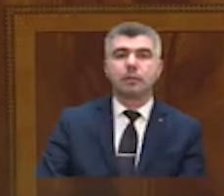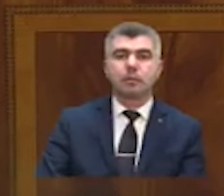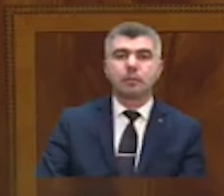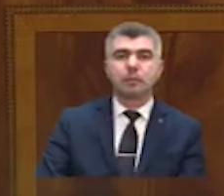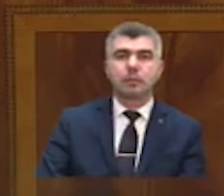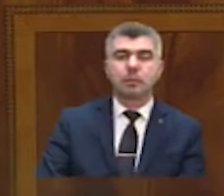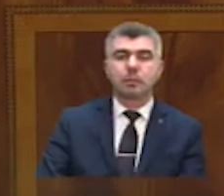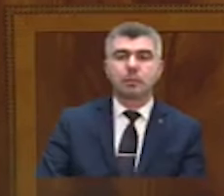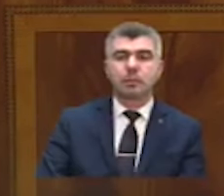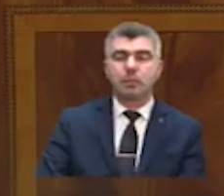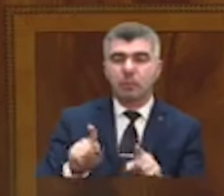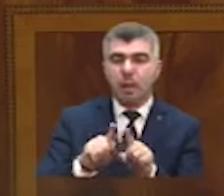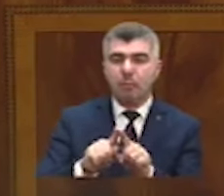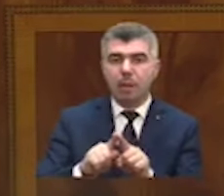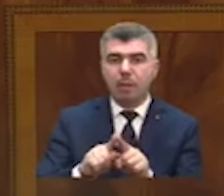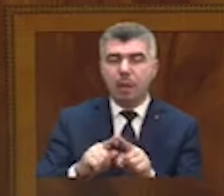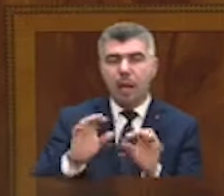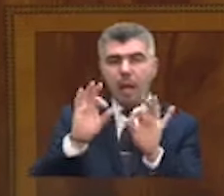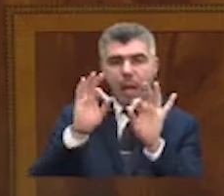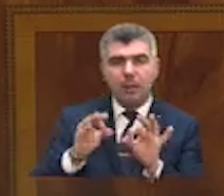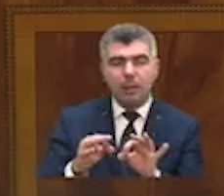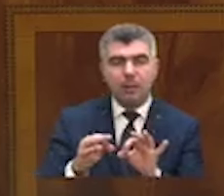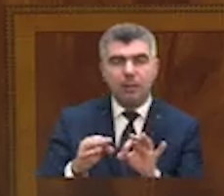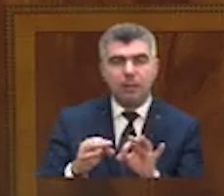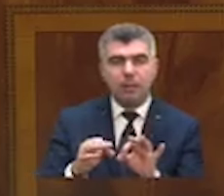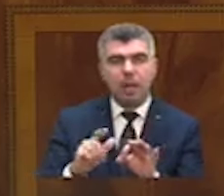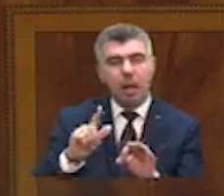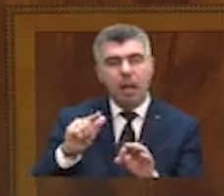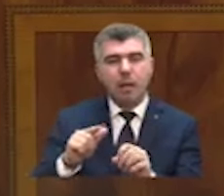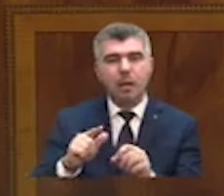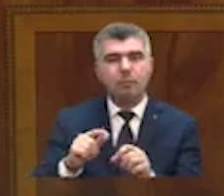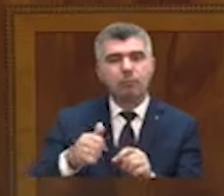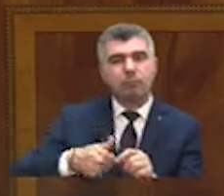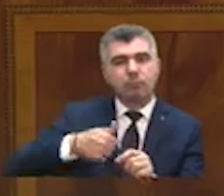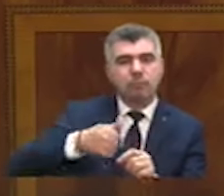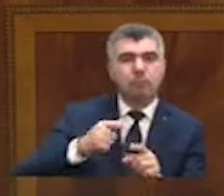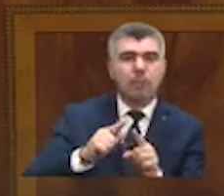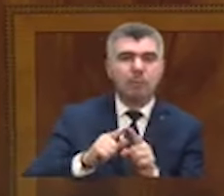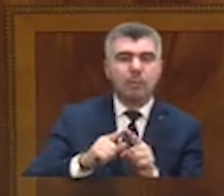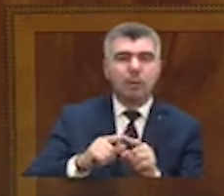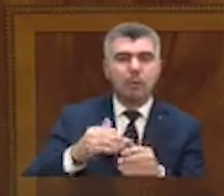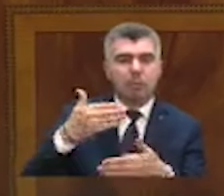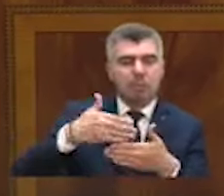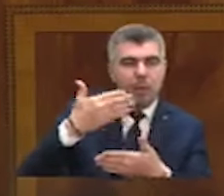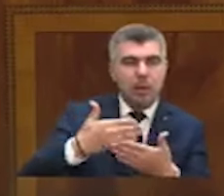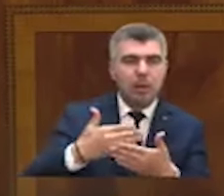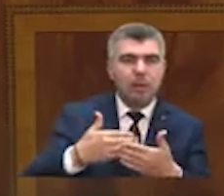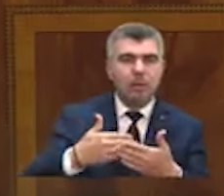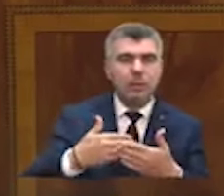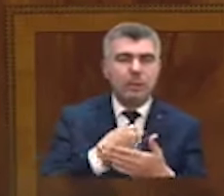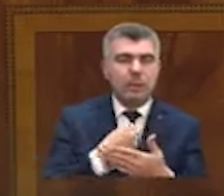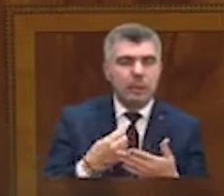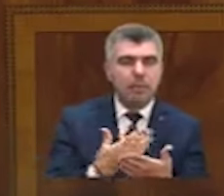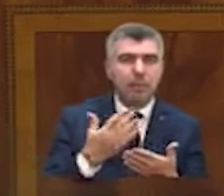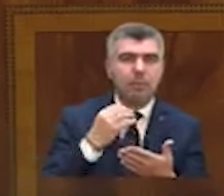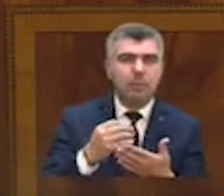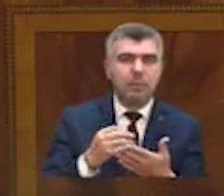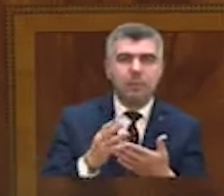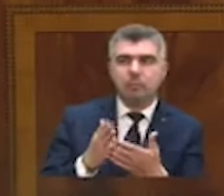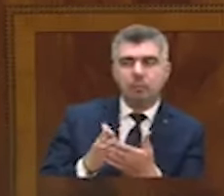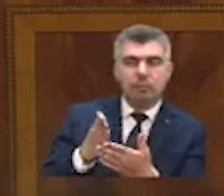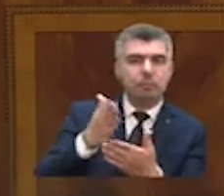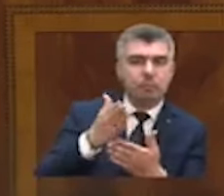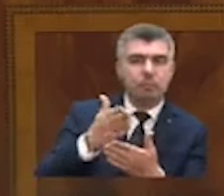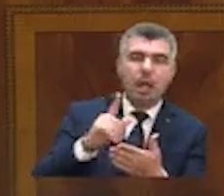ما نشوفو الكم ولكن على الاقل كاينه واحد الجده بانه الاستثمارات ولاو كيوصل لنصف